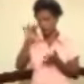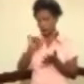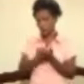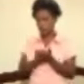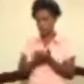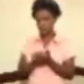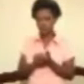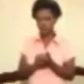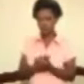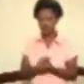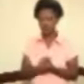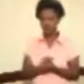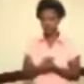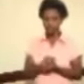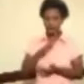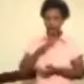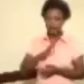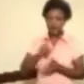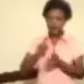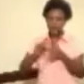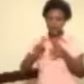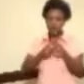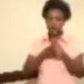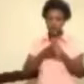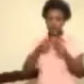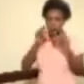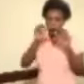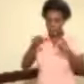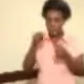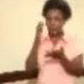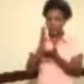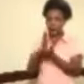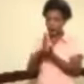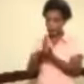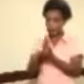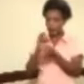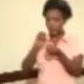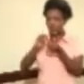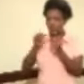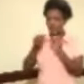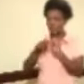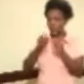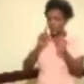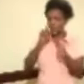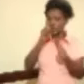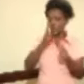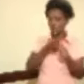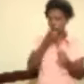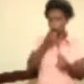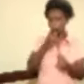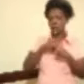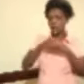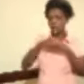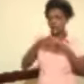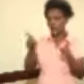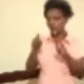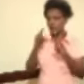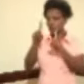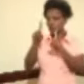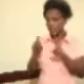est capable de réaliser ça. Bien, alors, je crois que nous pourrons camper sous thème 1, là, avec différentes questions, différentes réponses